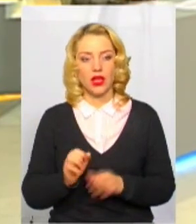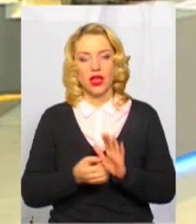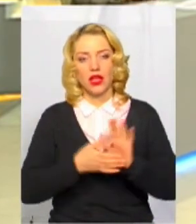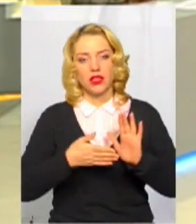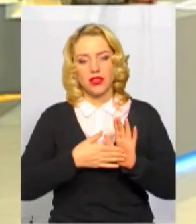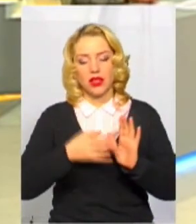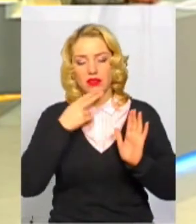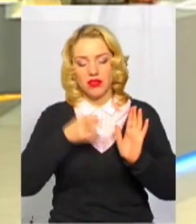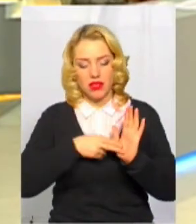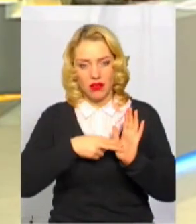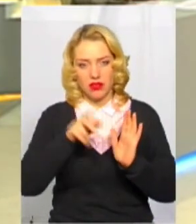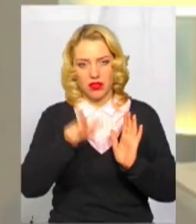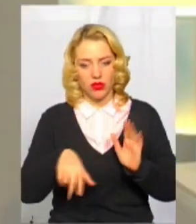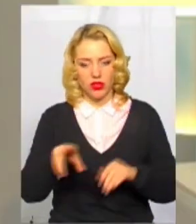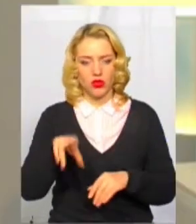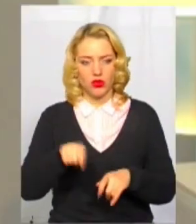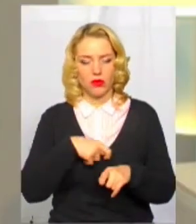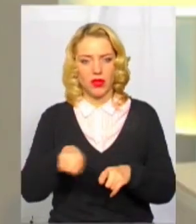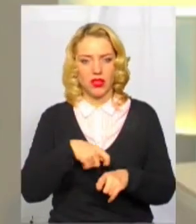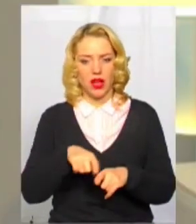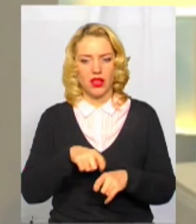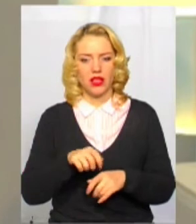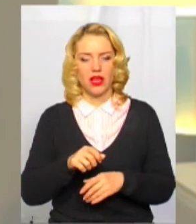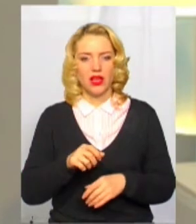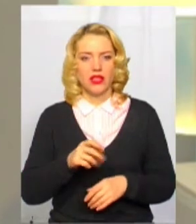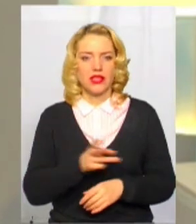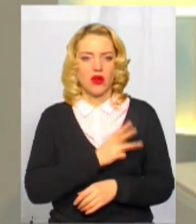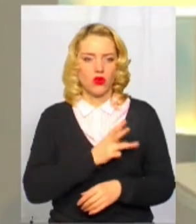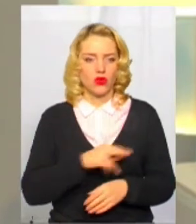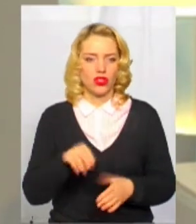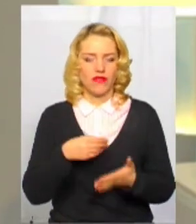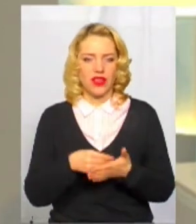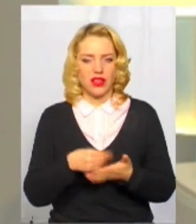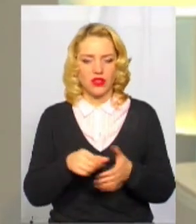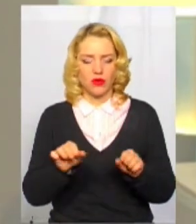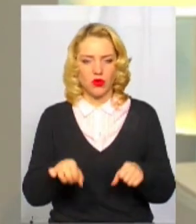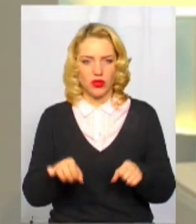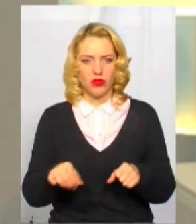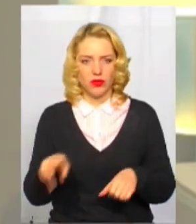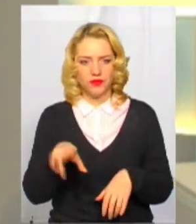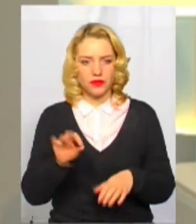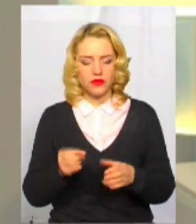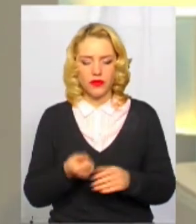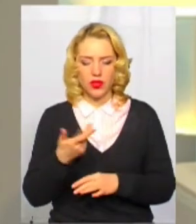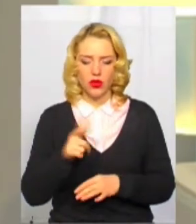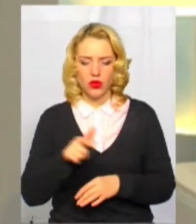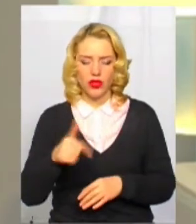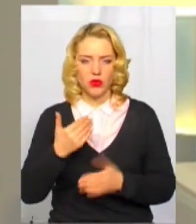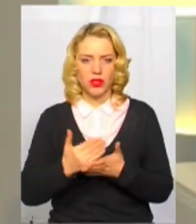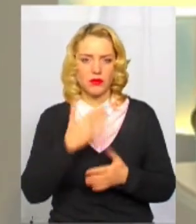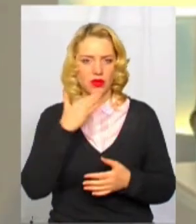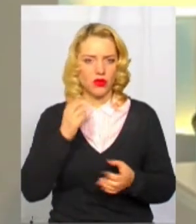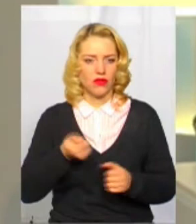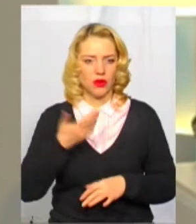реєстрації людини, щодо матеріальних заохочень, щодо фінансової можливості, щодо кількості людей. У нас дуже багато випадків,